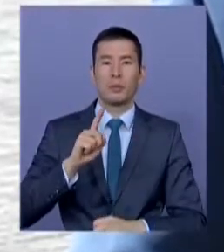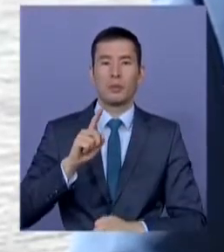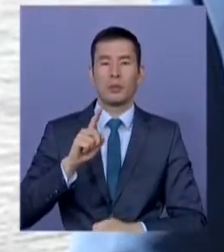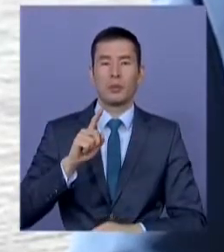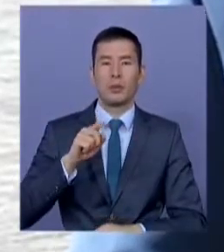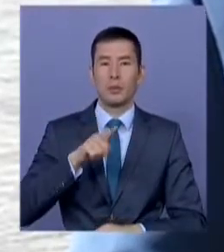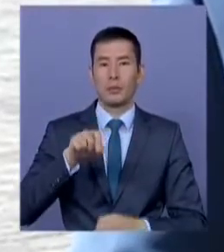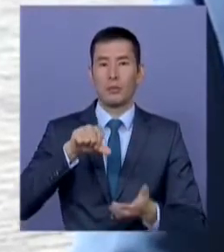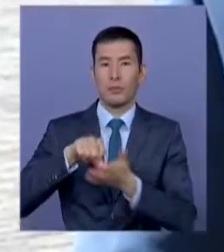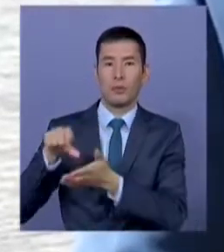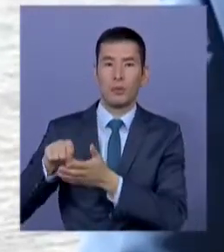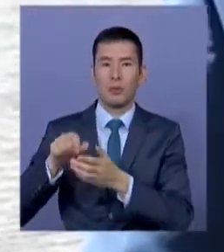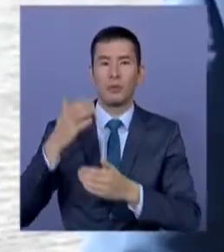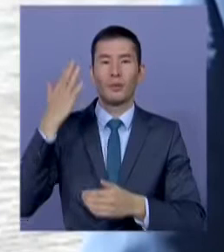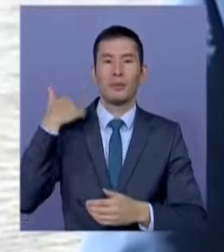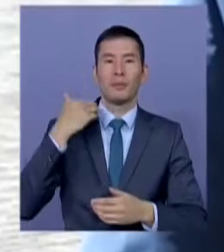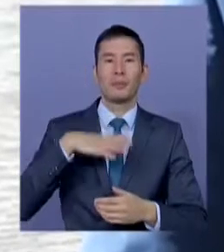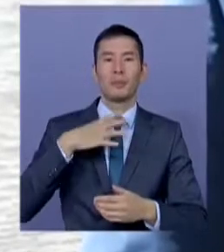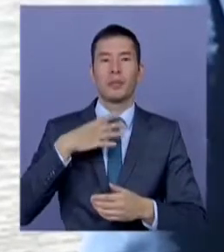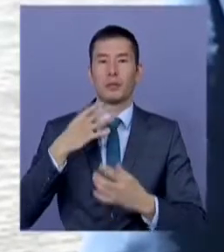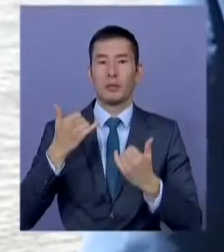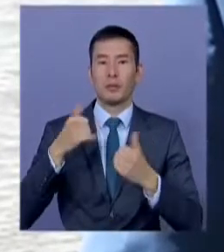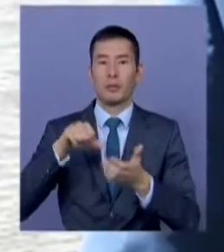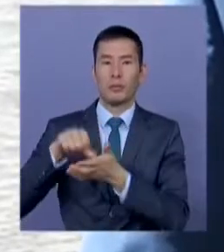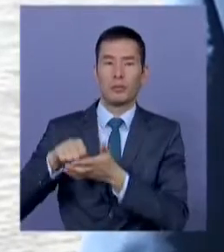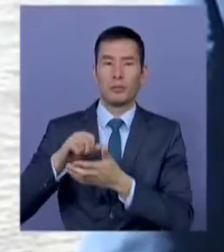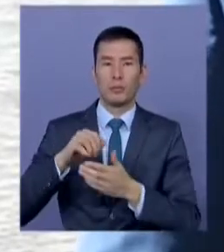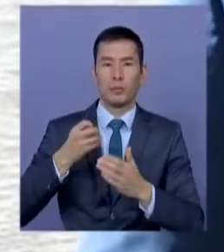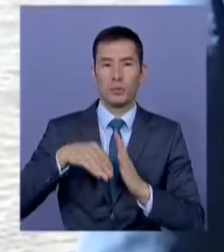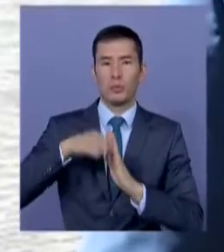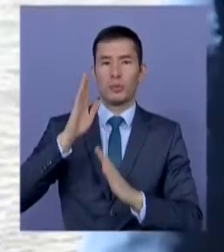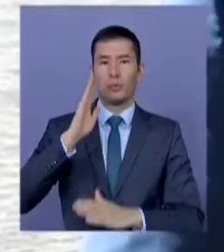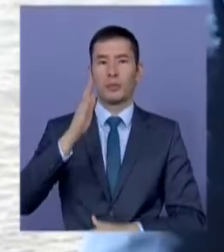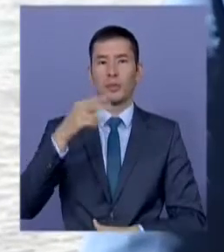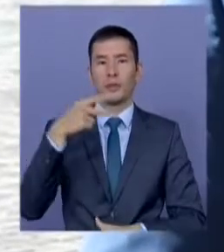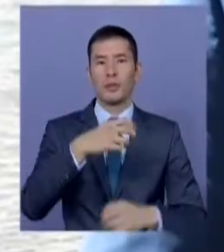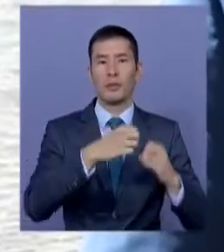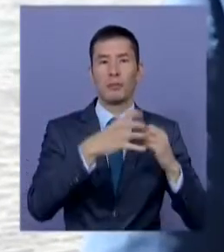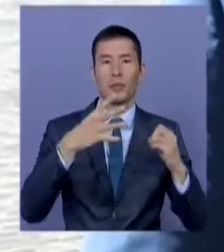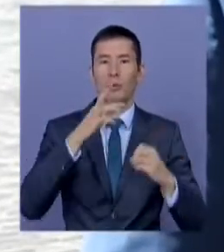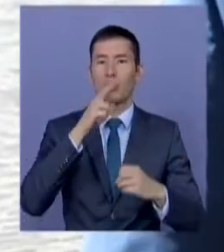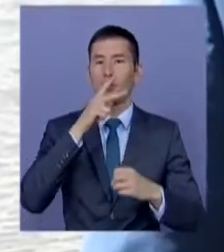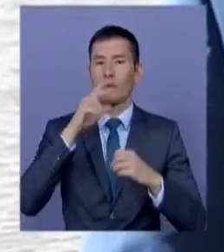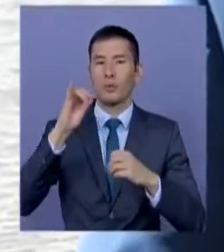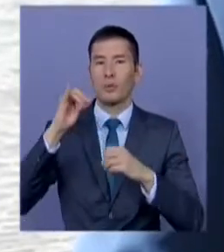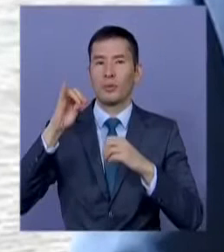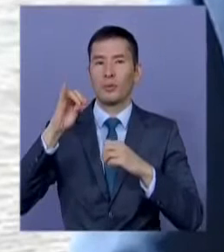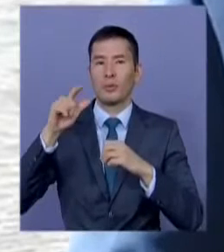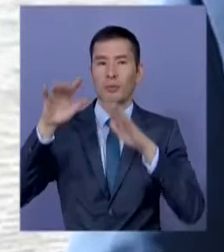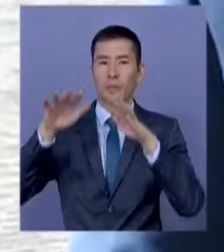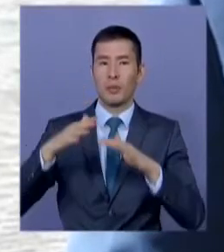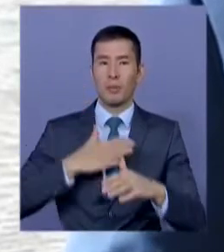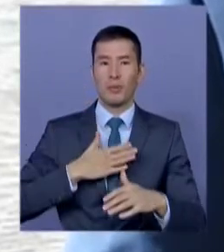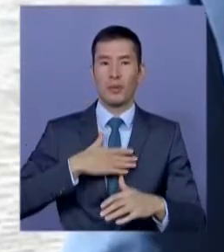выступить не хуже прежних игр 2015 году в корее южной кореи наша команда заняла